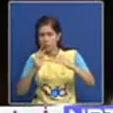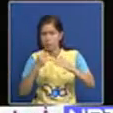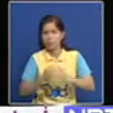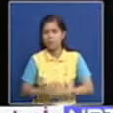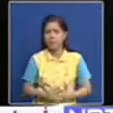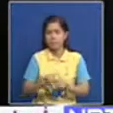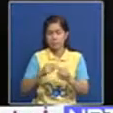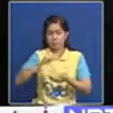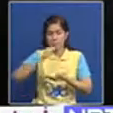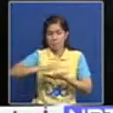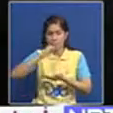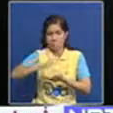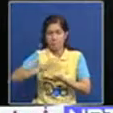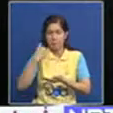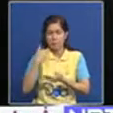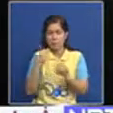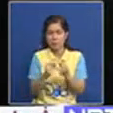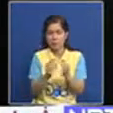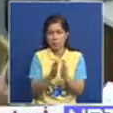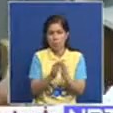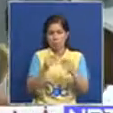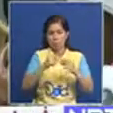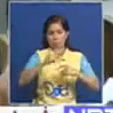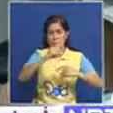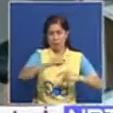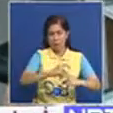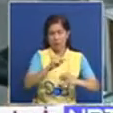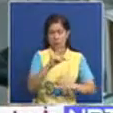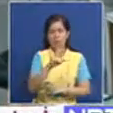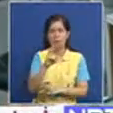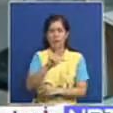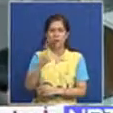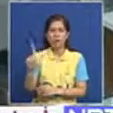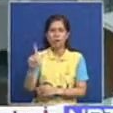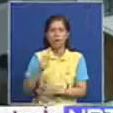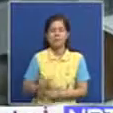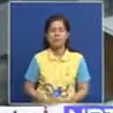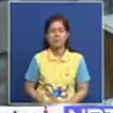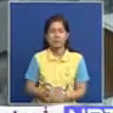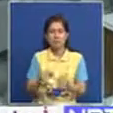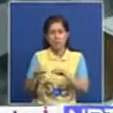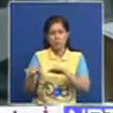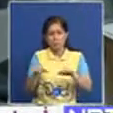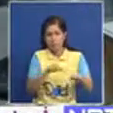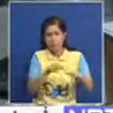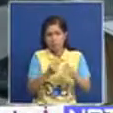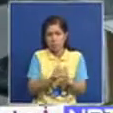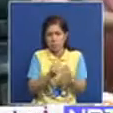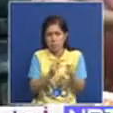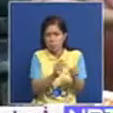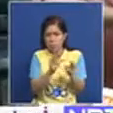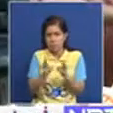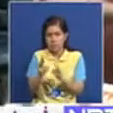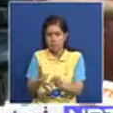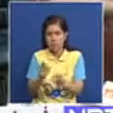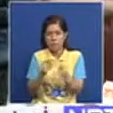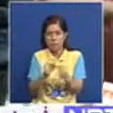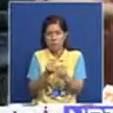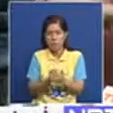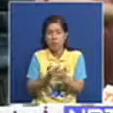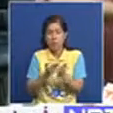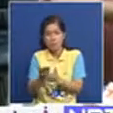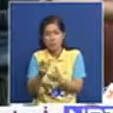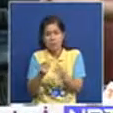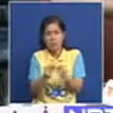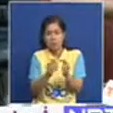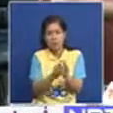าพพิมพ์ได้ถึง200ล้านฉบับคู่ในแต่ละงวดอีกทั้งก็จะเตรียมเพิ่มช่องทางการซื้อและจองสลากทั่วหน้าผ่านระบบ